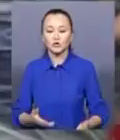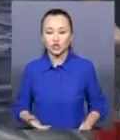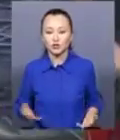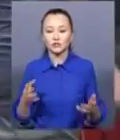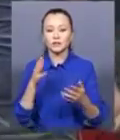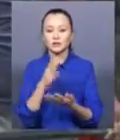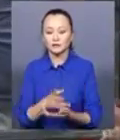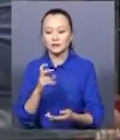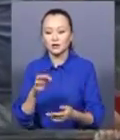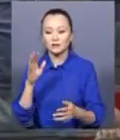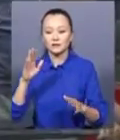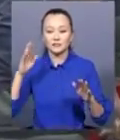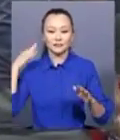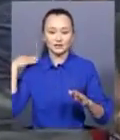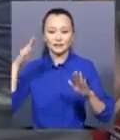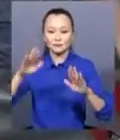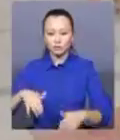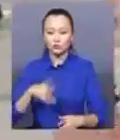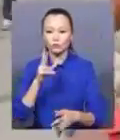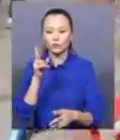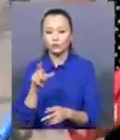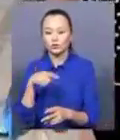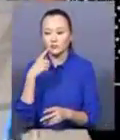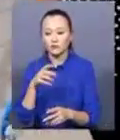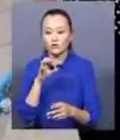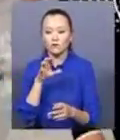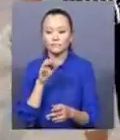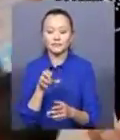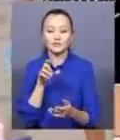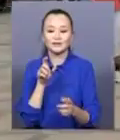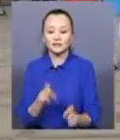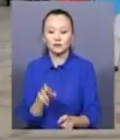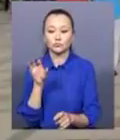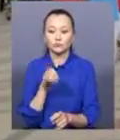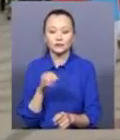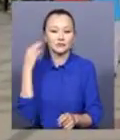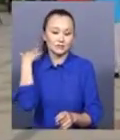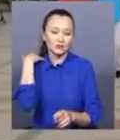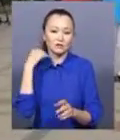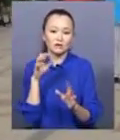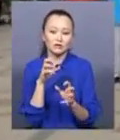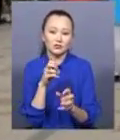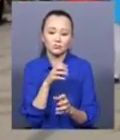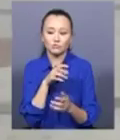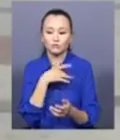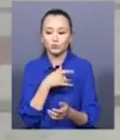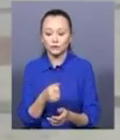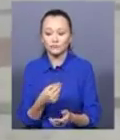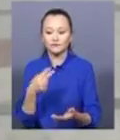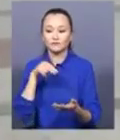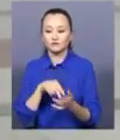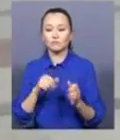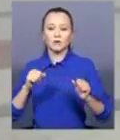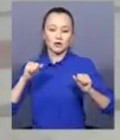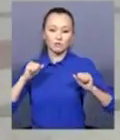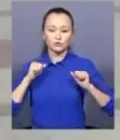не исключая стариков и детей. В пригороде Китая практически в каждом парке в определенные часы можно увидеть компании